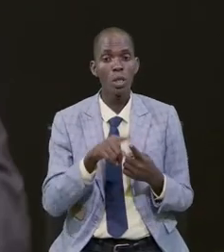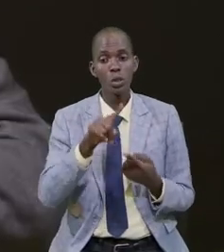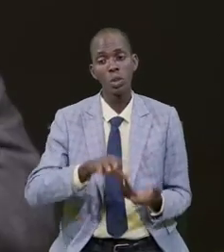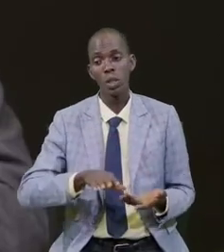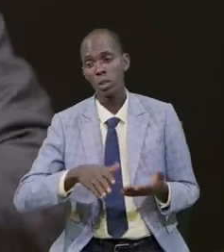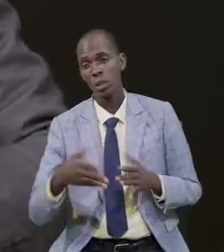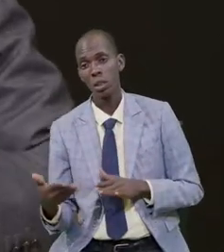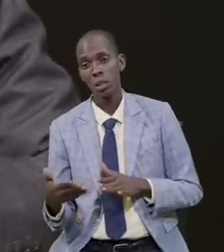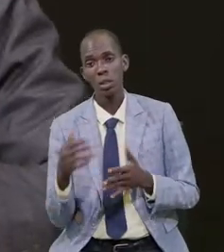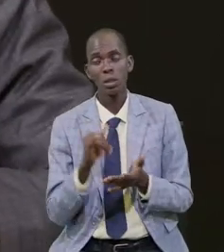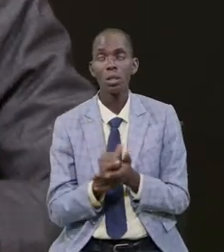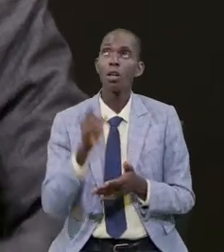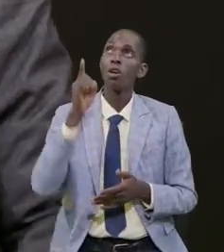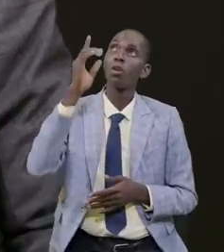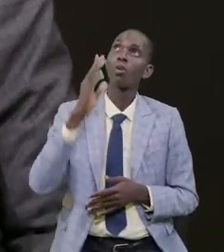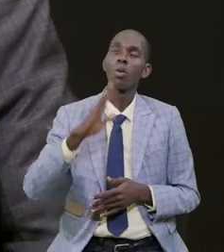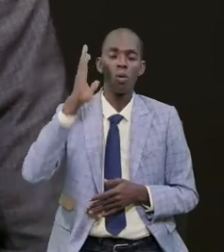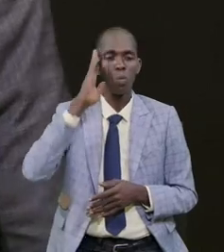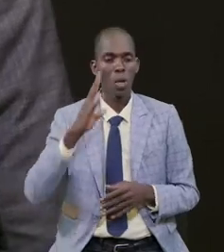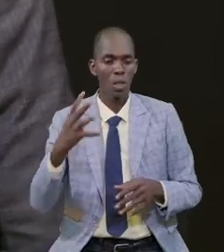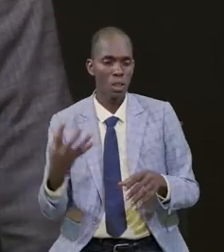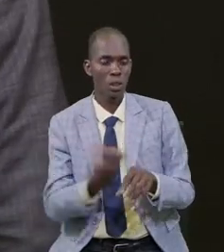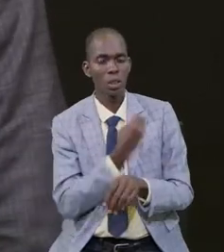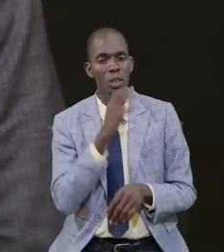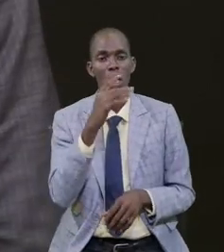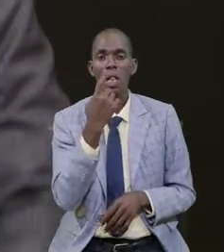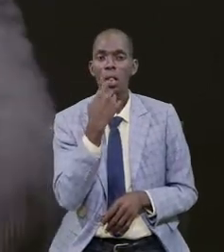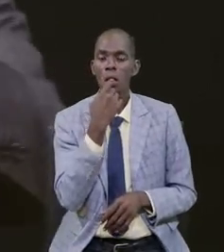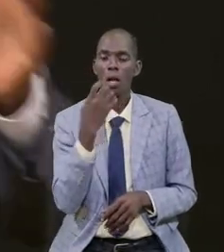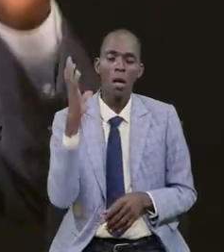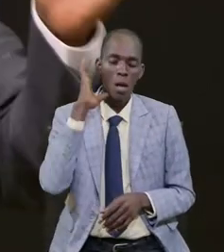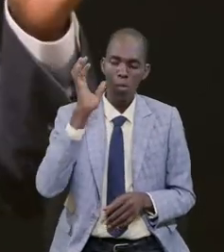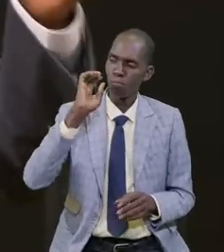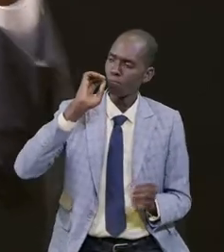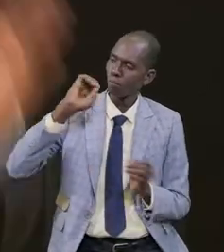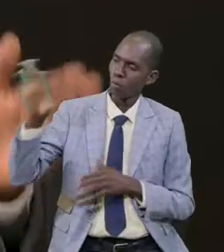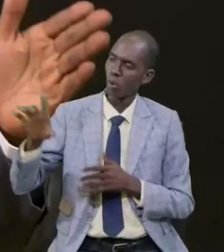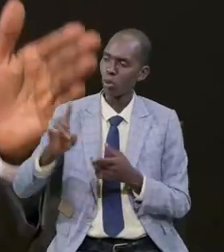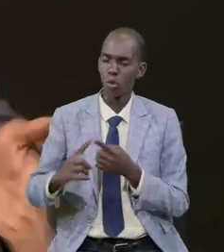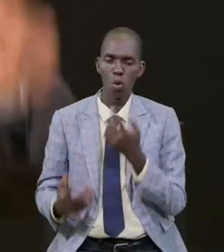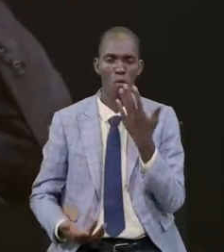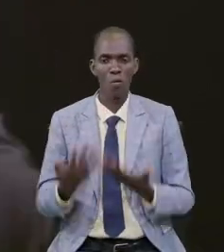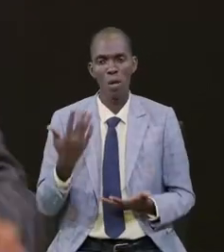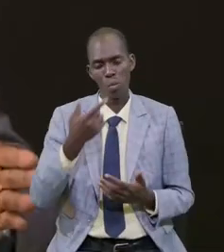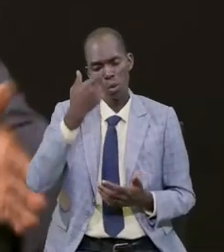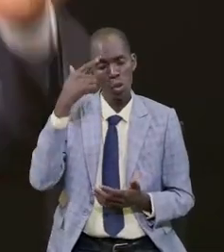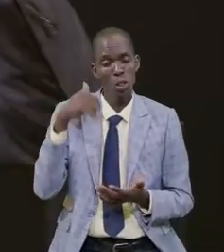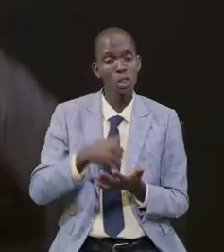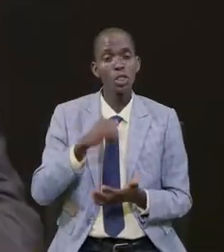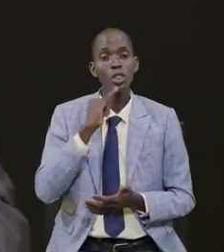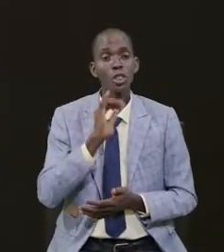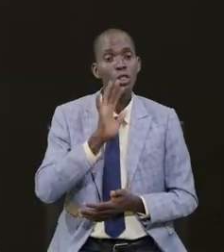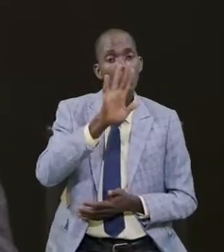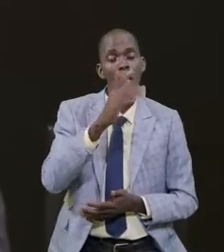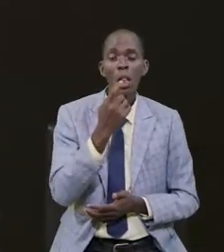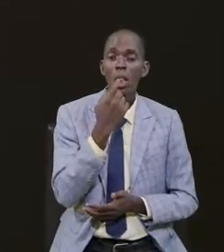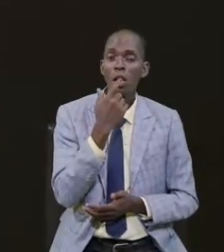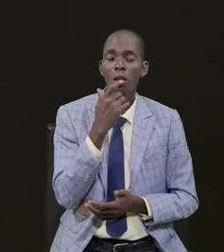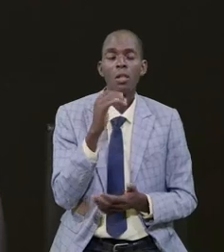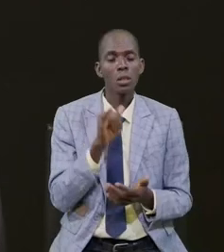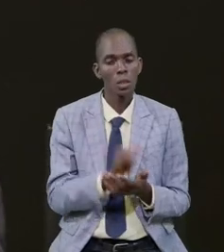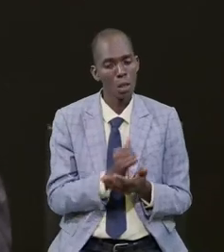la langue même a enflammé par la gêne. Cela ne veut pas dire que quand vous mourrez, Dieu va couper la langue et la jeter dans le feu. Parce que c'est